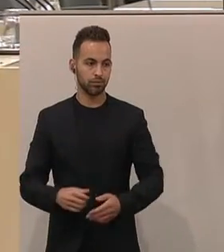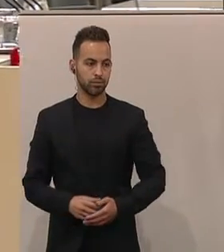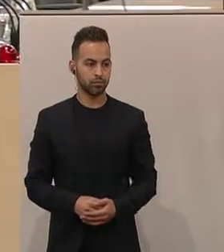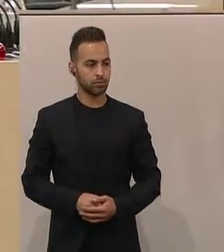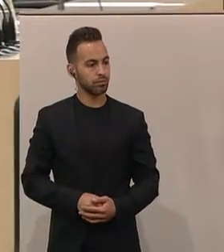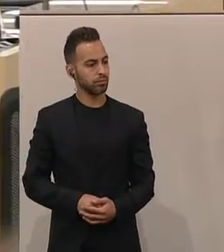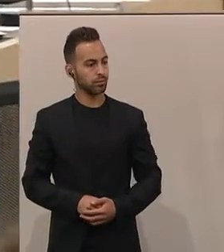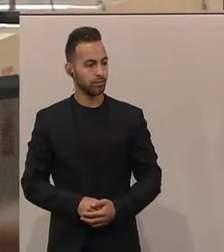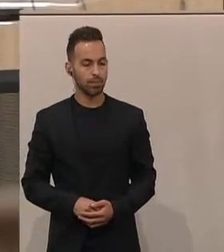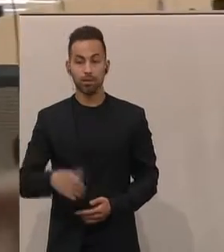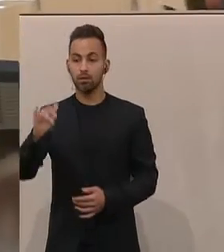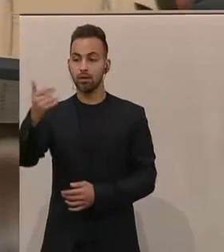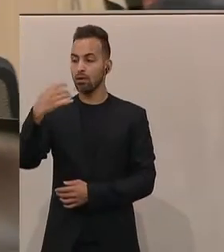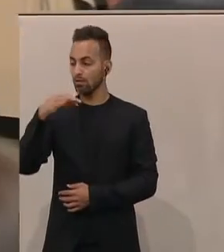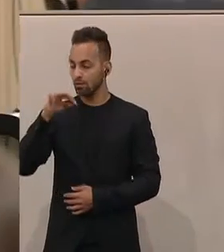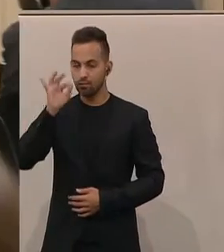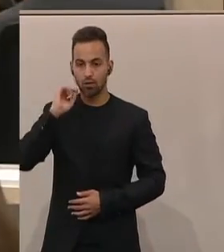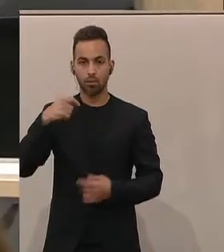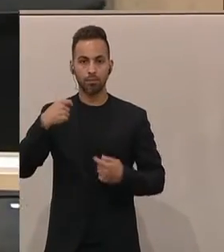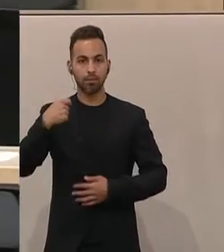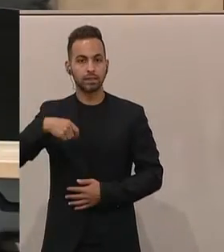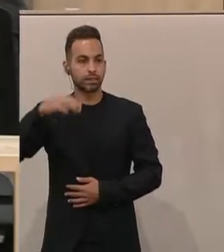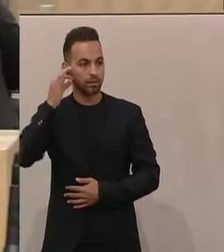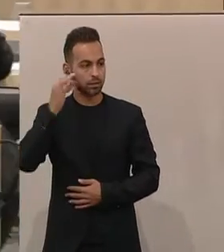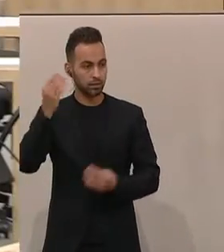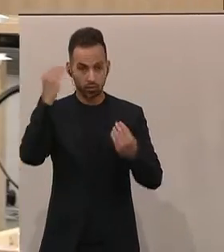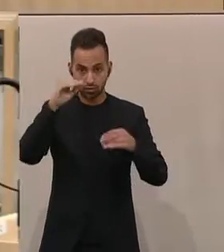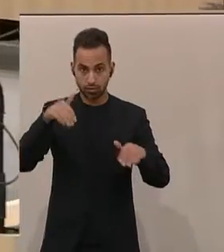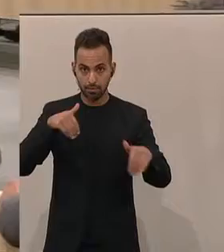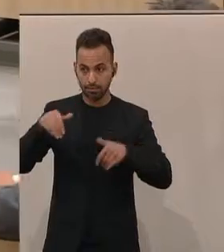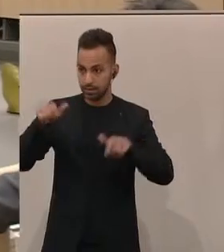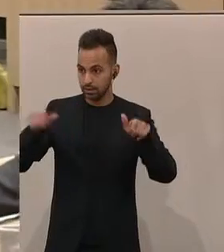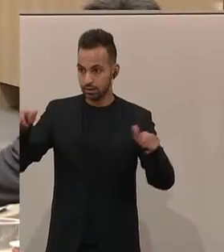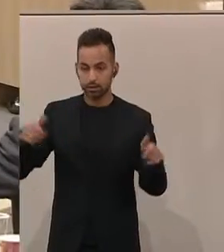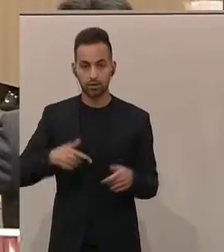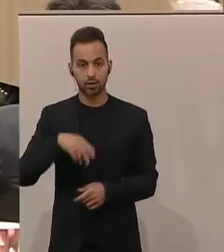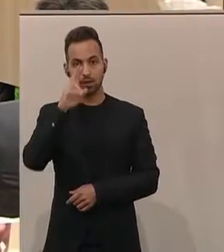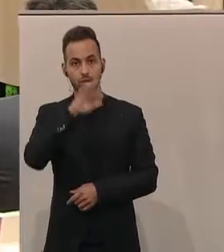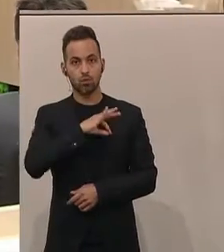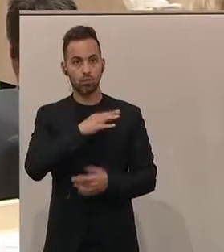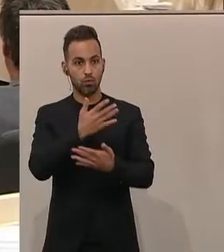Ja, Frau Präsidentin, geschätzte Ministerinnen, liebe Kolleginnen und Kollegen,